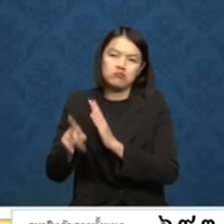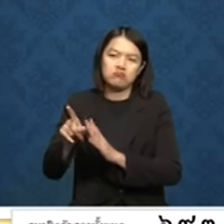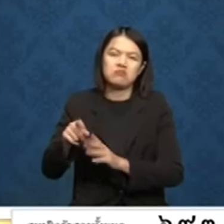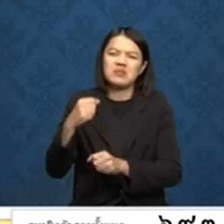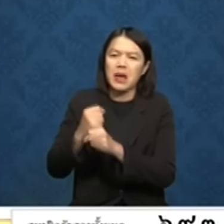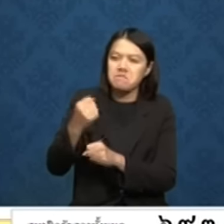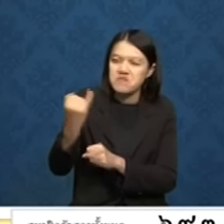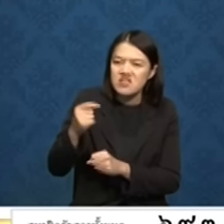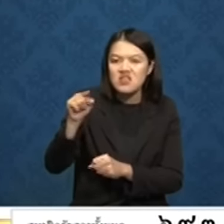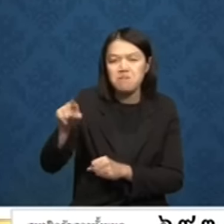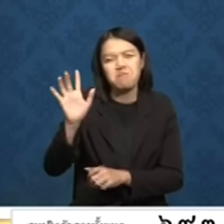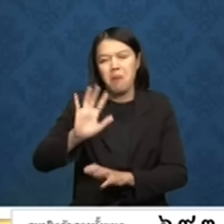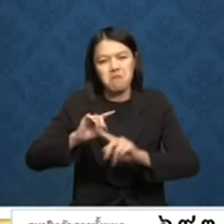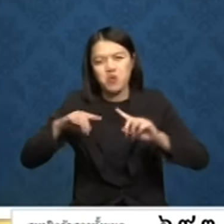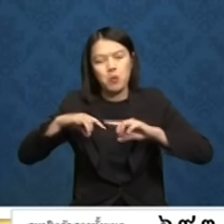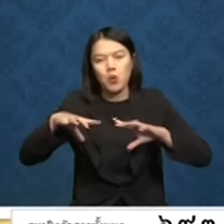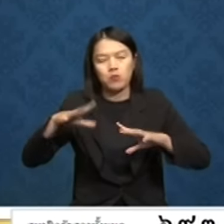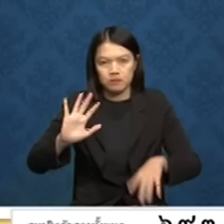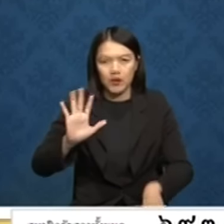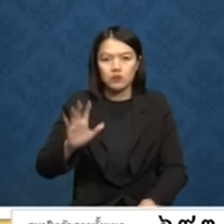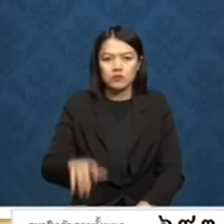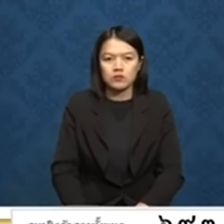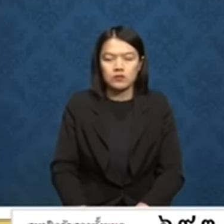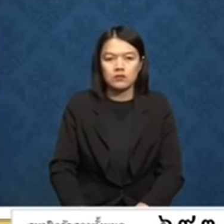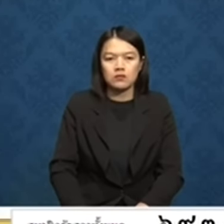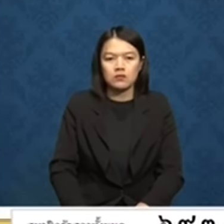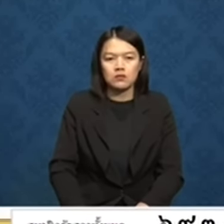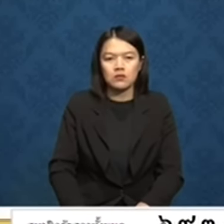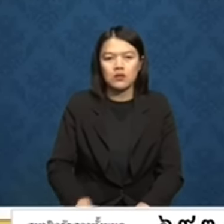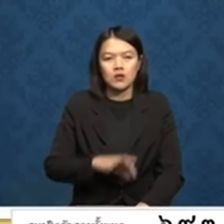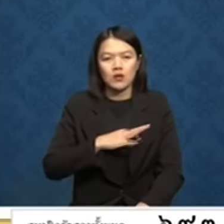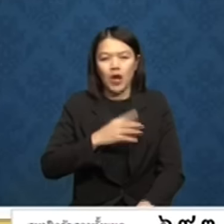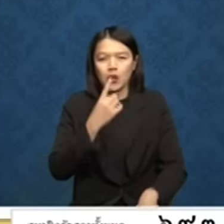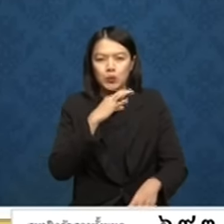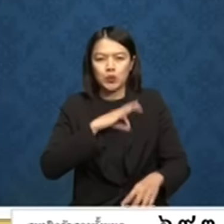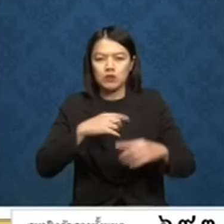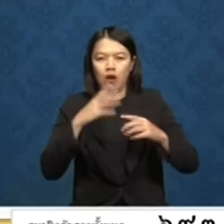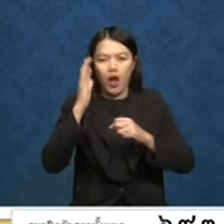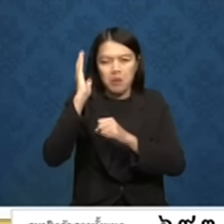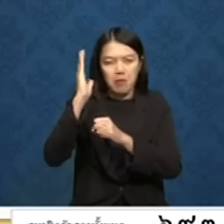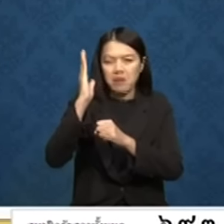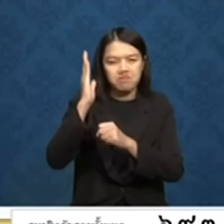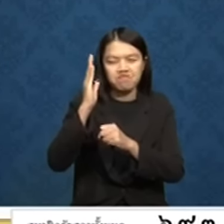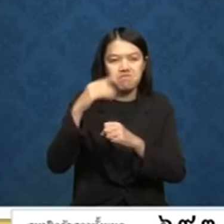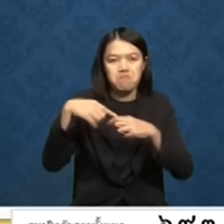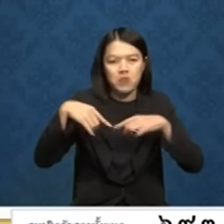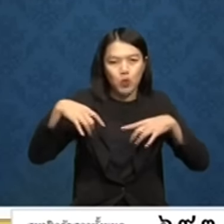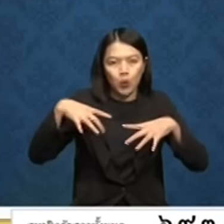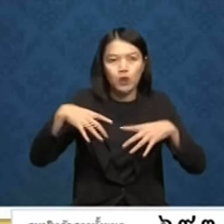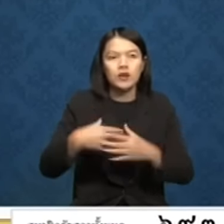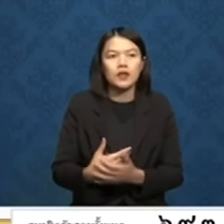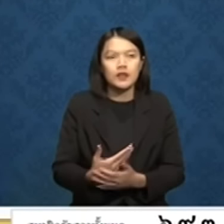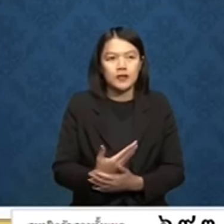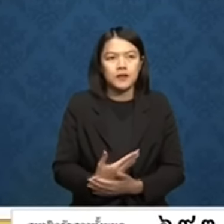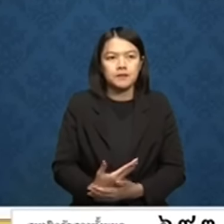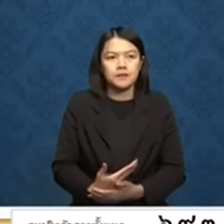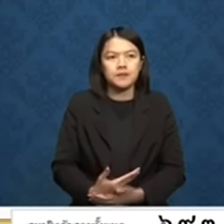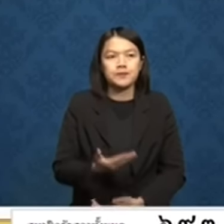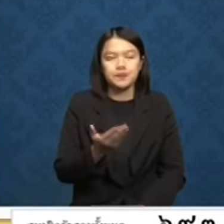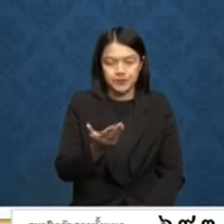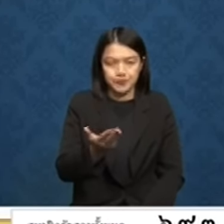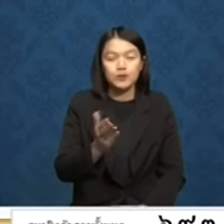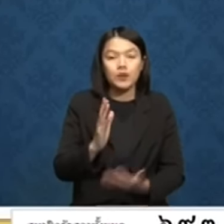ไรไม่ถูกไม่ต้องเนี่ยอันนี้ไม่ถูกครับมันเกินกว่าขอบเขตการอภิปรายในขณะนี้เดี๋ยว ครับ รัฐมนตรีก็จะไปตอบให้ท่าน